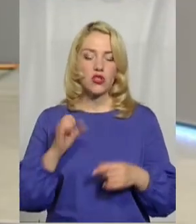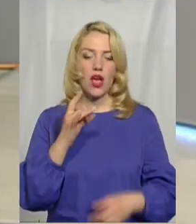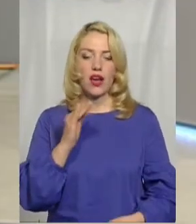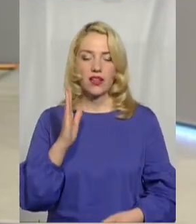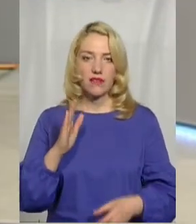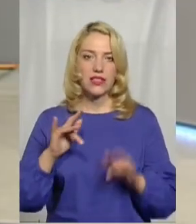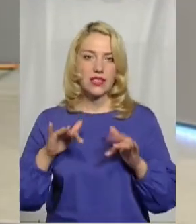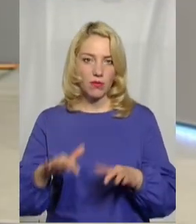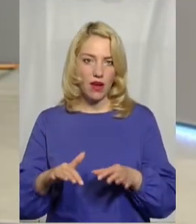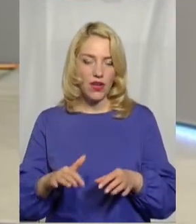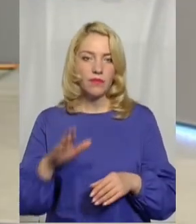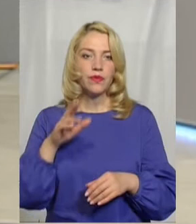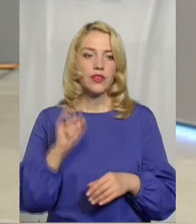вона